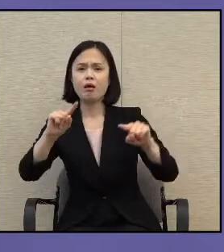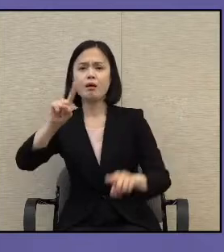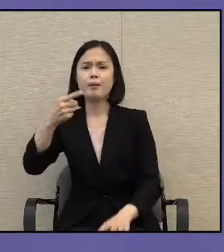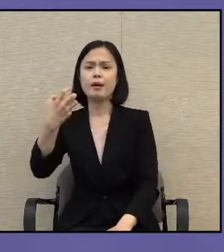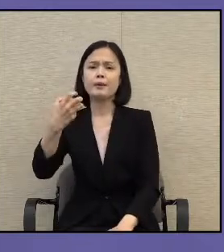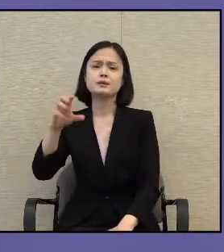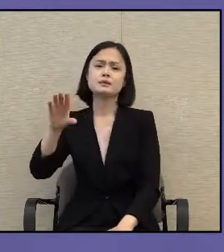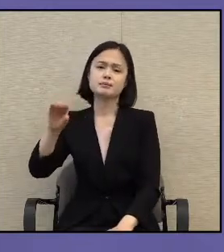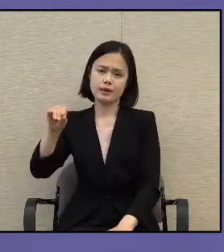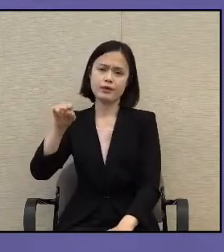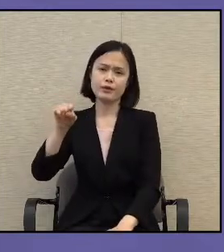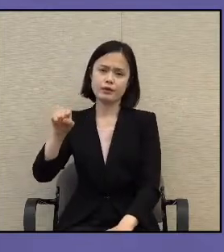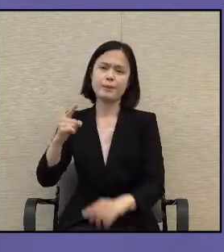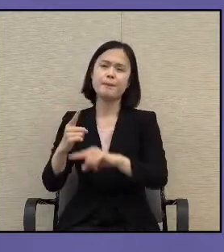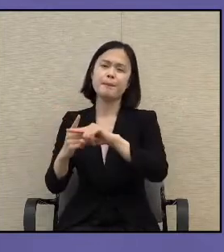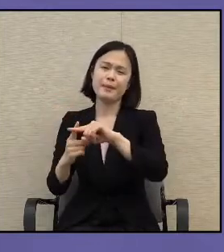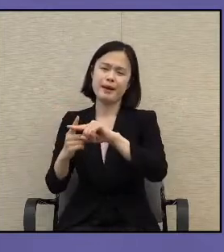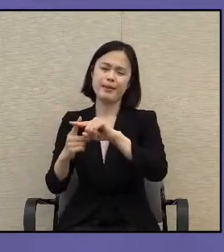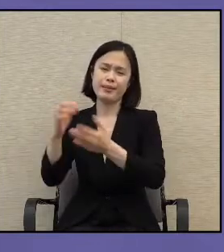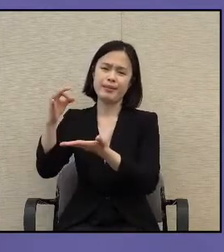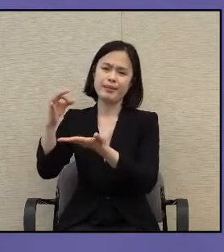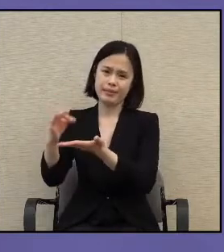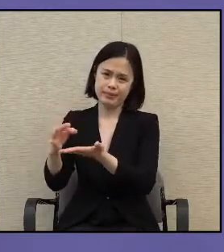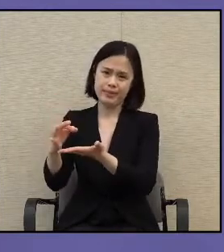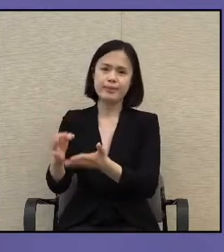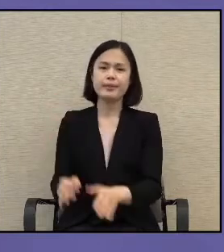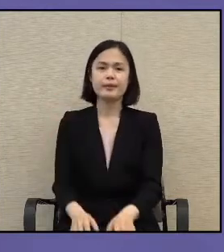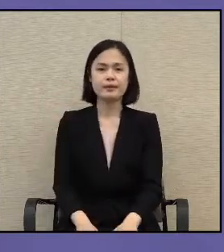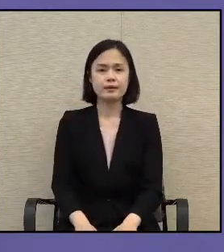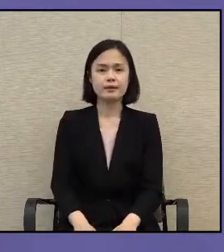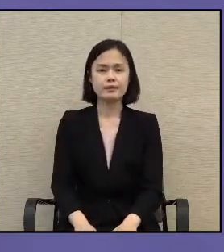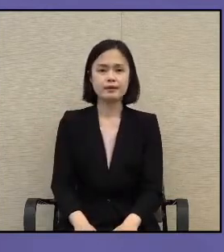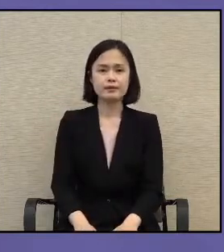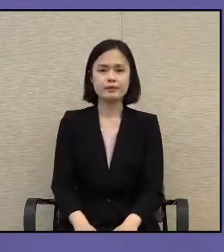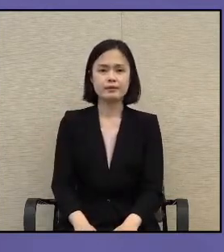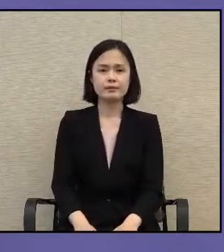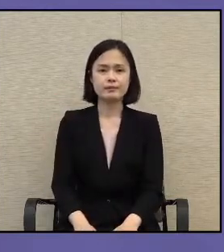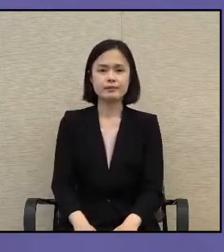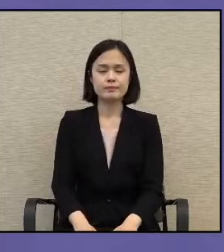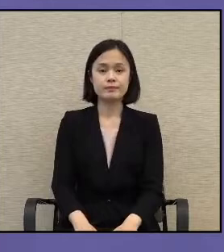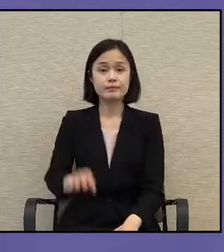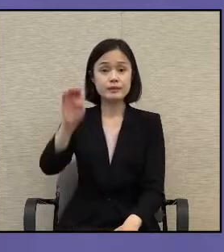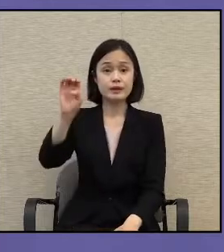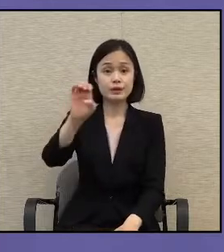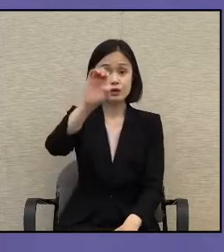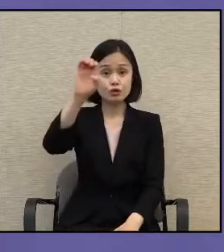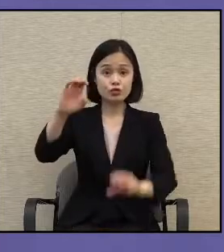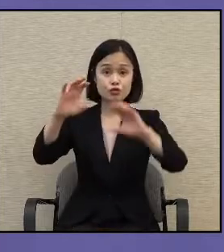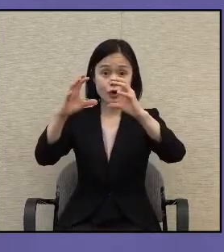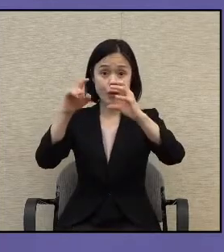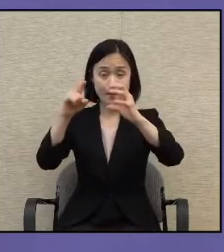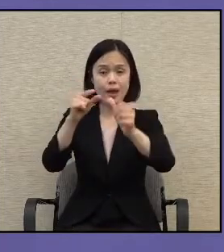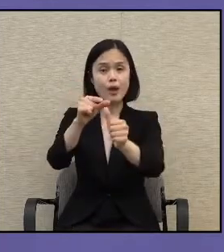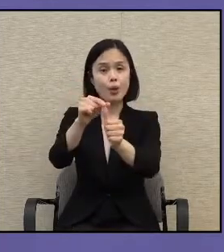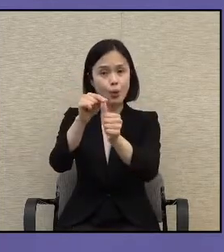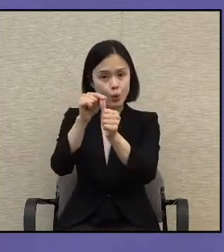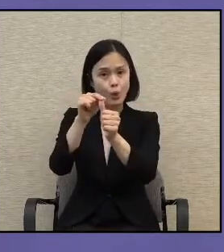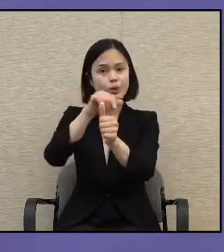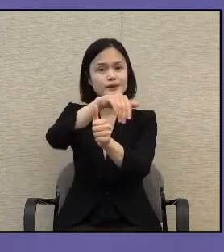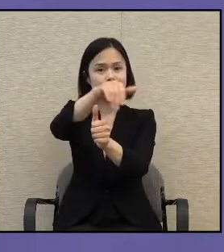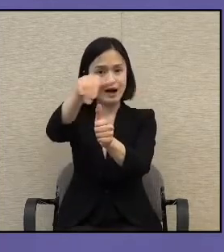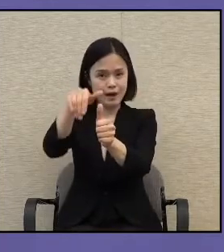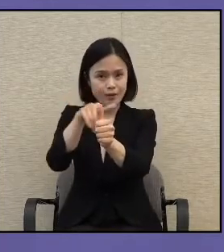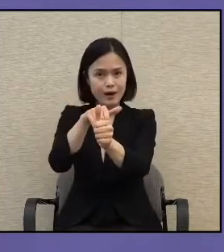것들을 이제 알 수가 있고, 이런 이제 아까 앞에서 봤던 그런 유럽의 어떤 그런 고용이라든지